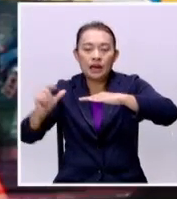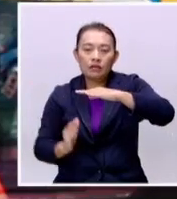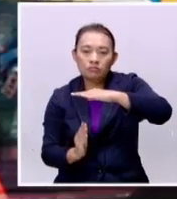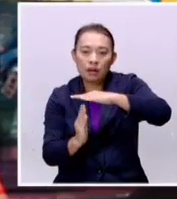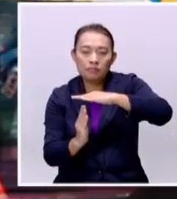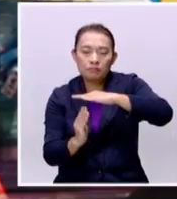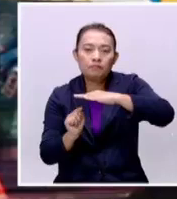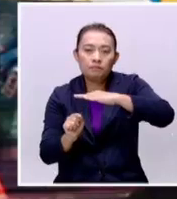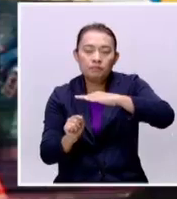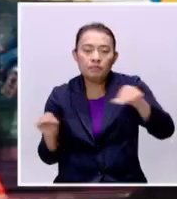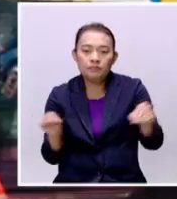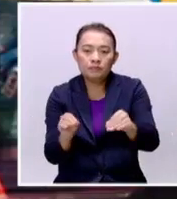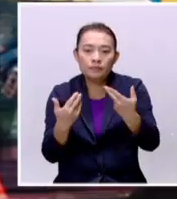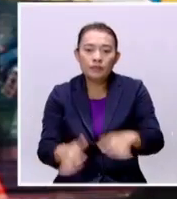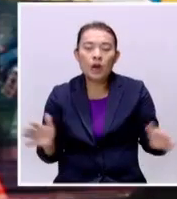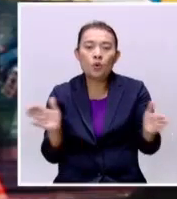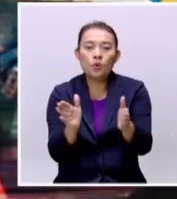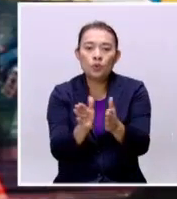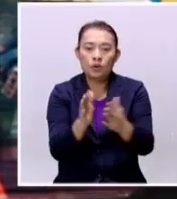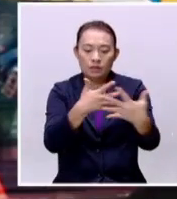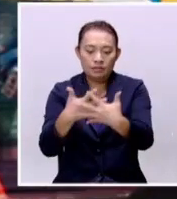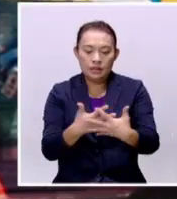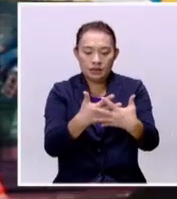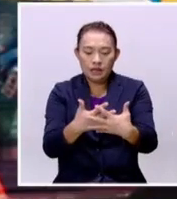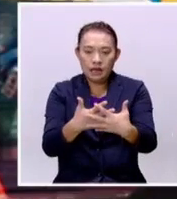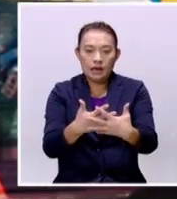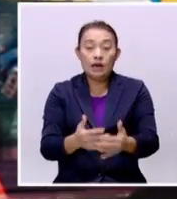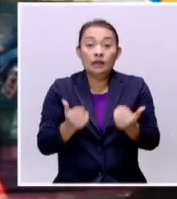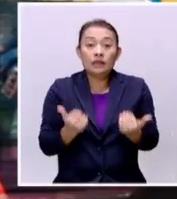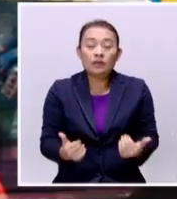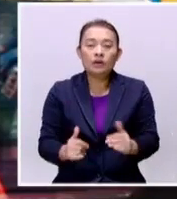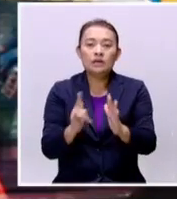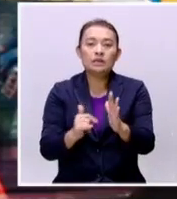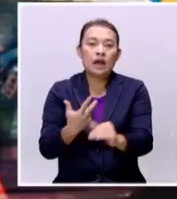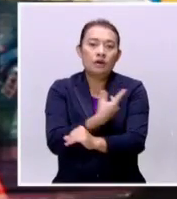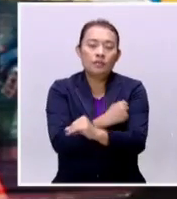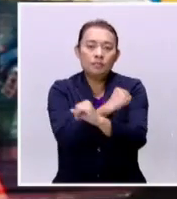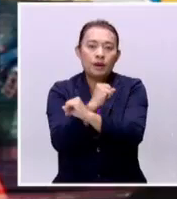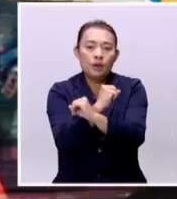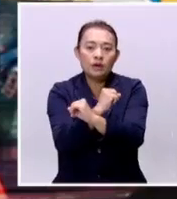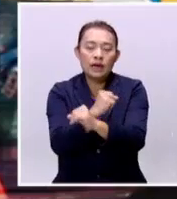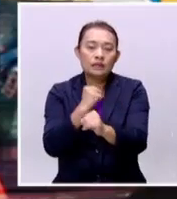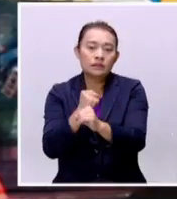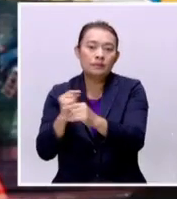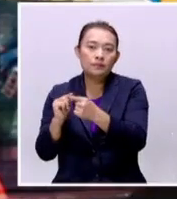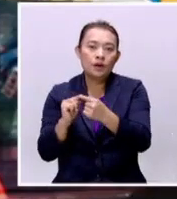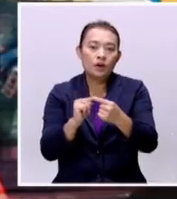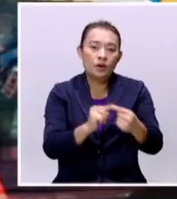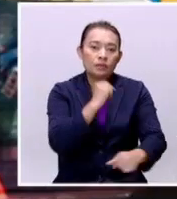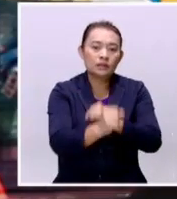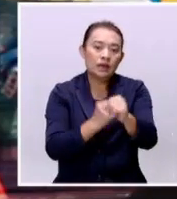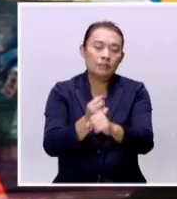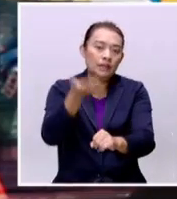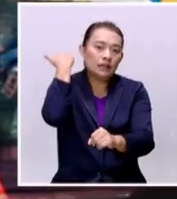ก็รวมถึงสถานการณ์ที่สหรัฐอเมริกาด้วยแต่ว่าเบื้องต้นค่ะการเดินหน้าในการฉีดวัคซีนต้านโควิด-19 ทำต่อเนื่องมาตั้งแต่ปลายปีที่แล้ว